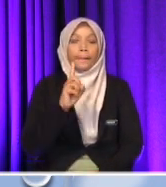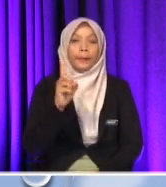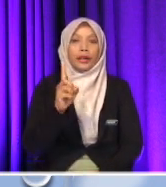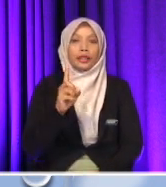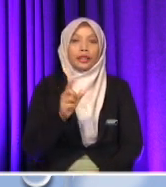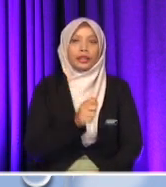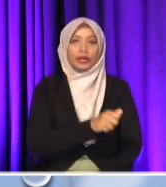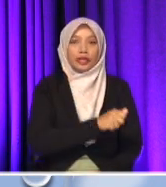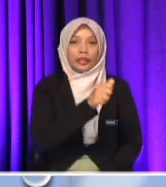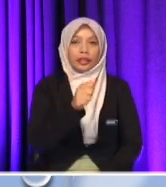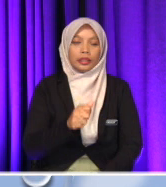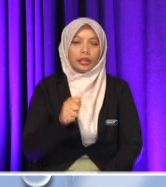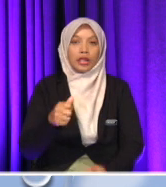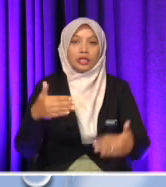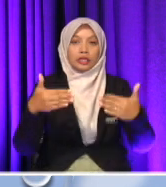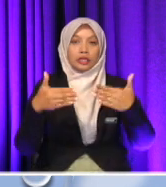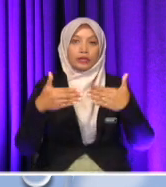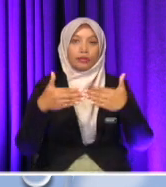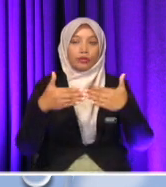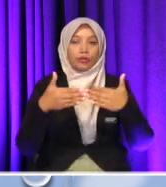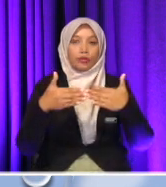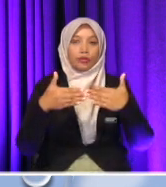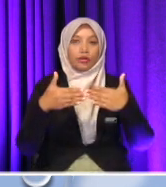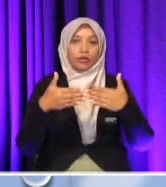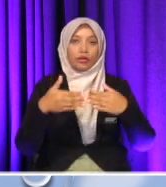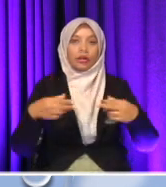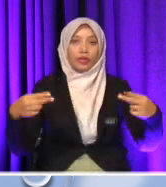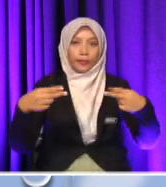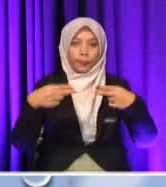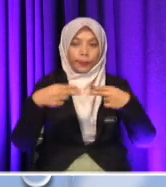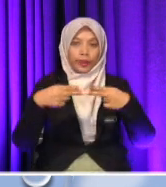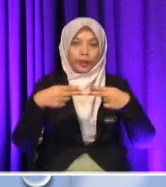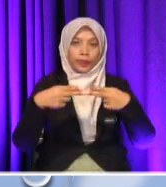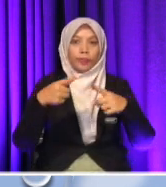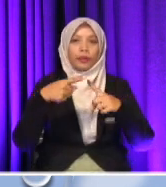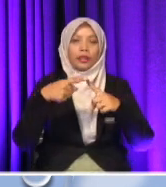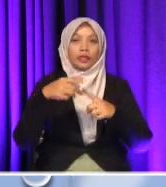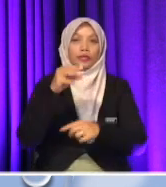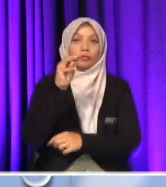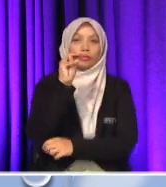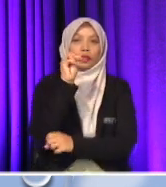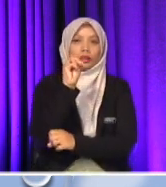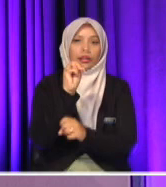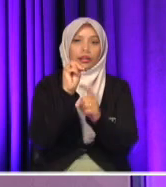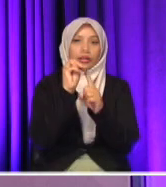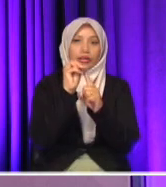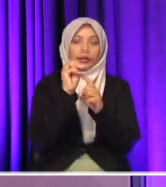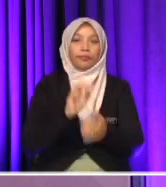pengalir, kita sambungkan pada penyambung. Penyambung ini sambung kepada meter. Okey, meter galvano untuk kita tengok. Kalau